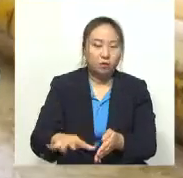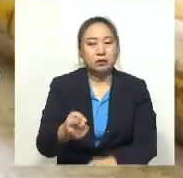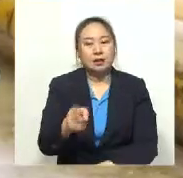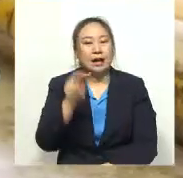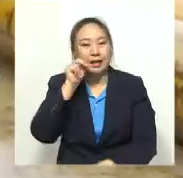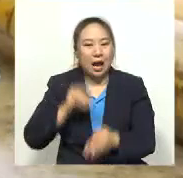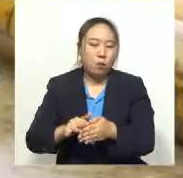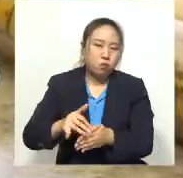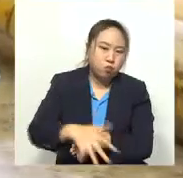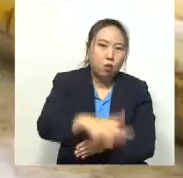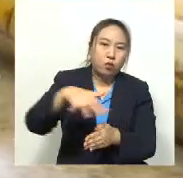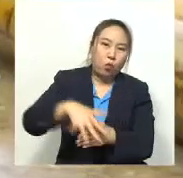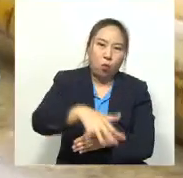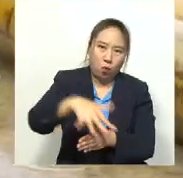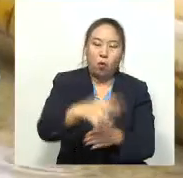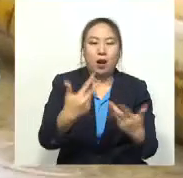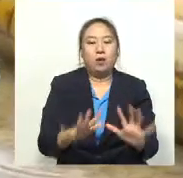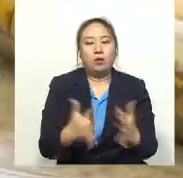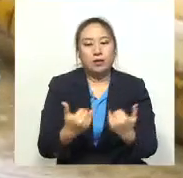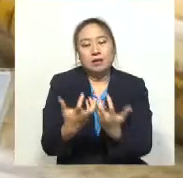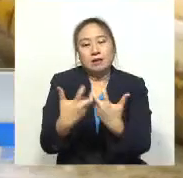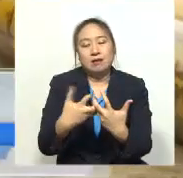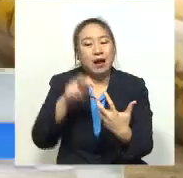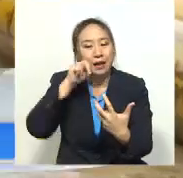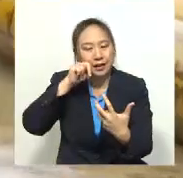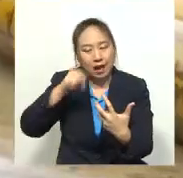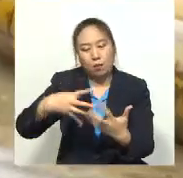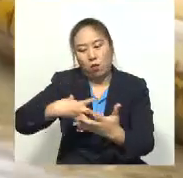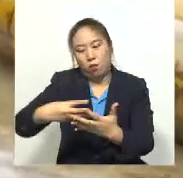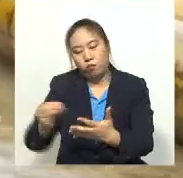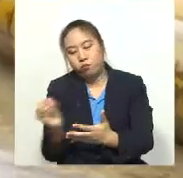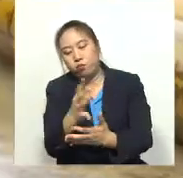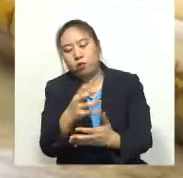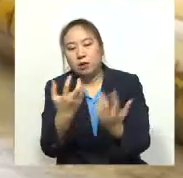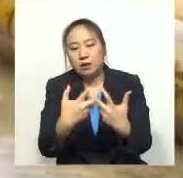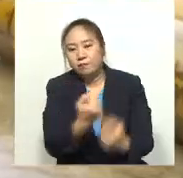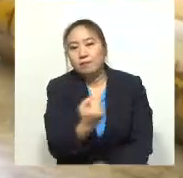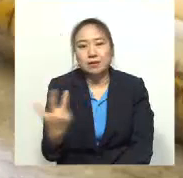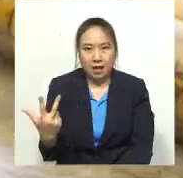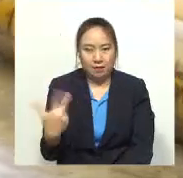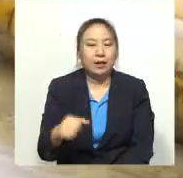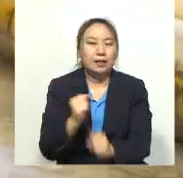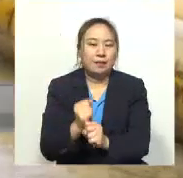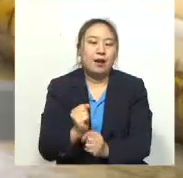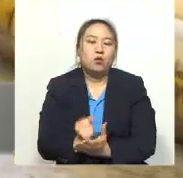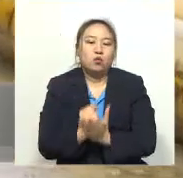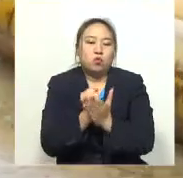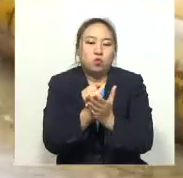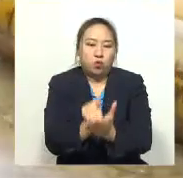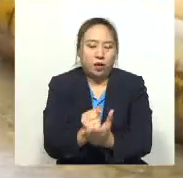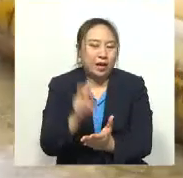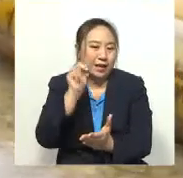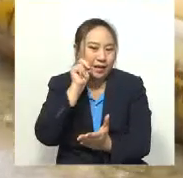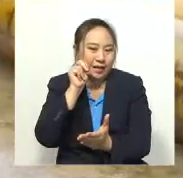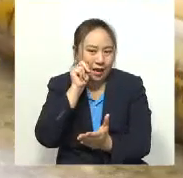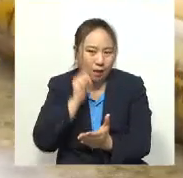ล้นไปเมื่อสักครู่ขณะที่เครื่องสูบน้ำไฮโดรโฟจำนวน3เครื่องก็ยังคงทำการสูบน้ำเพื่อช่วยในการหน่วงปริมาณน้